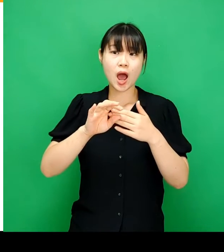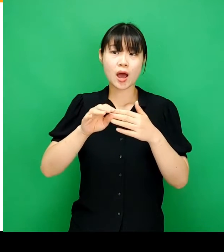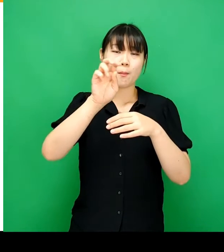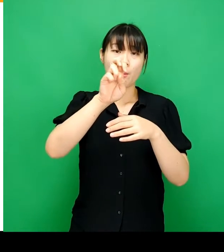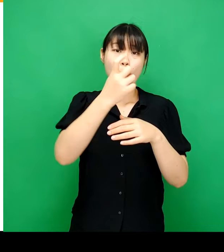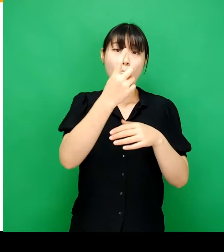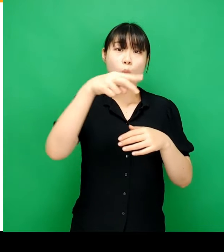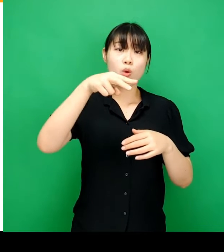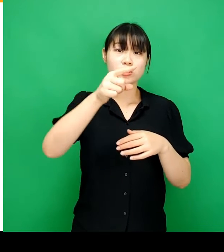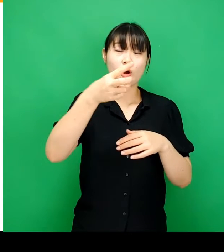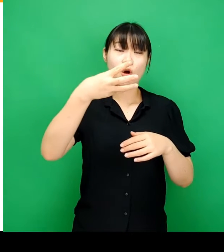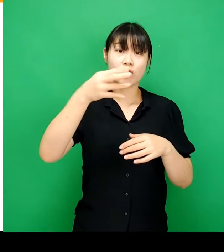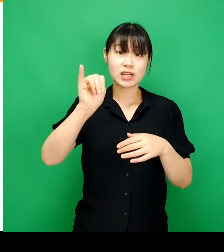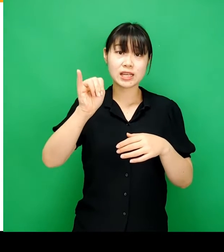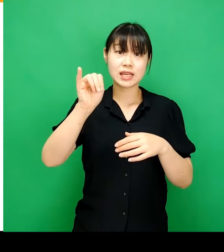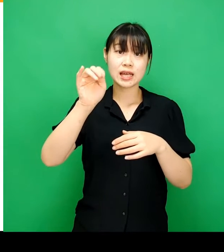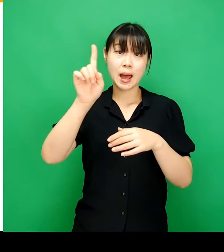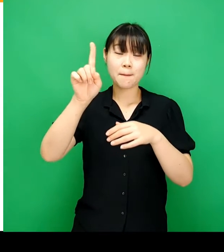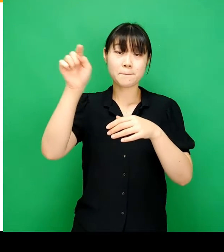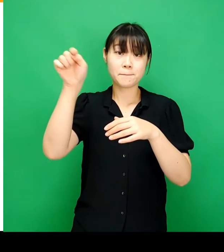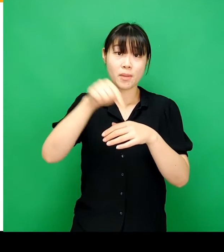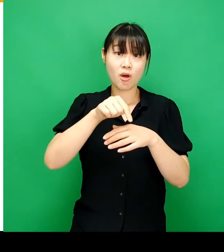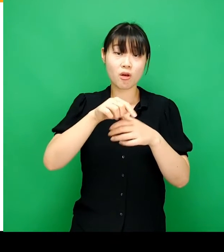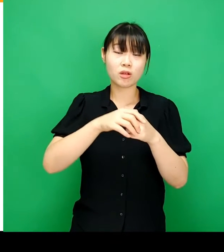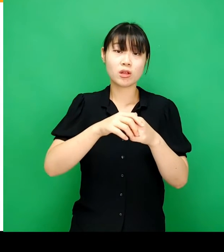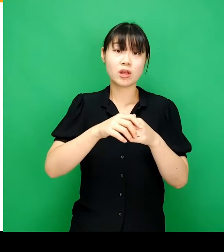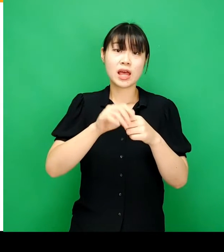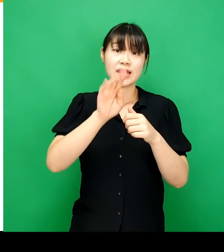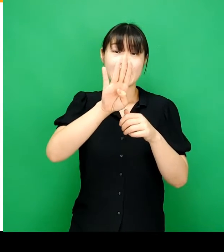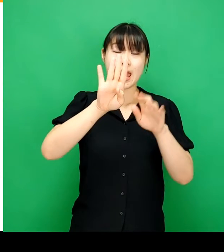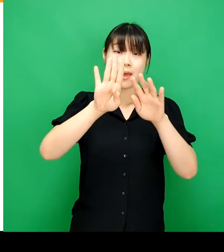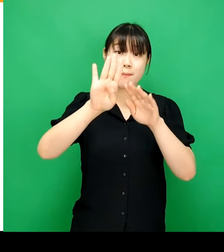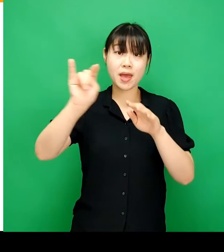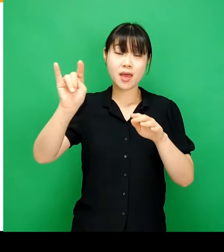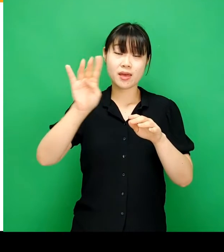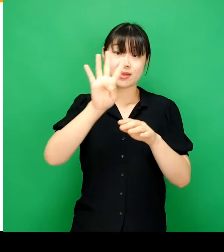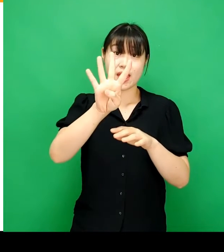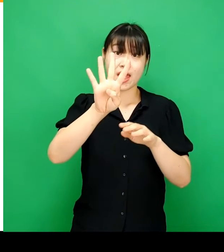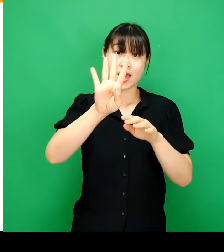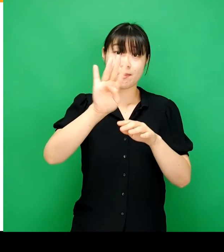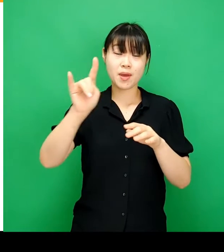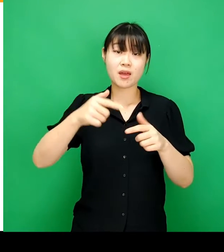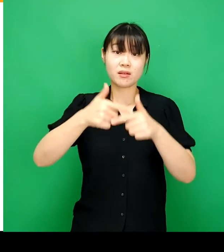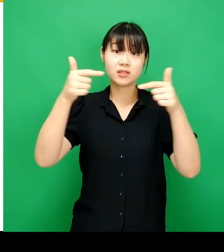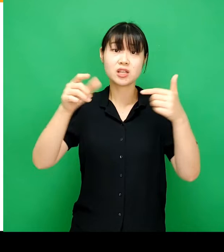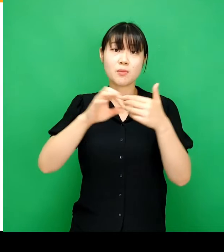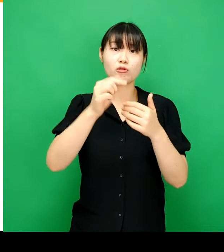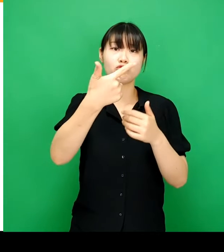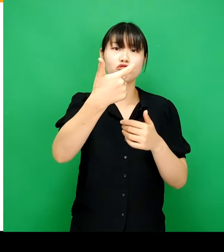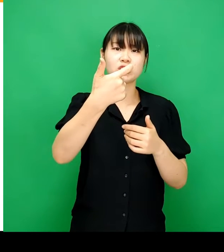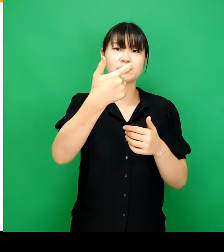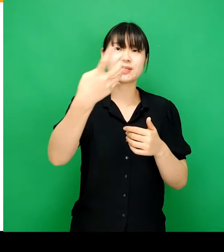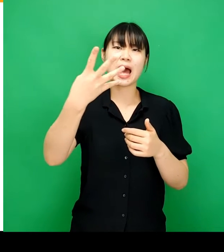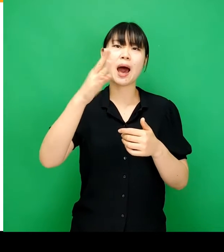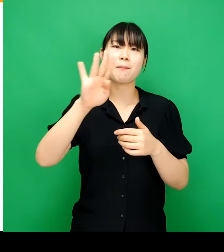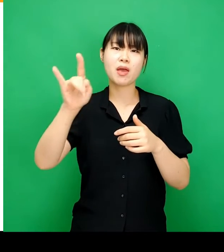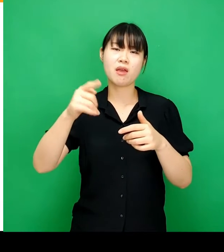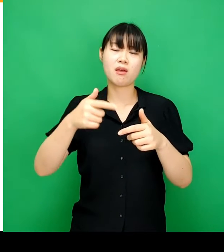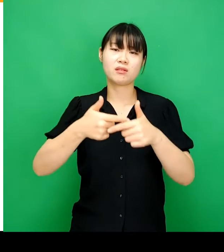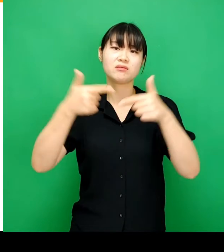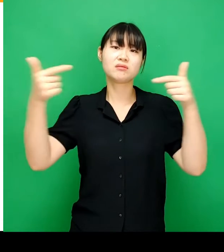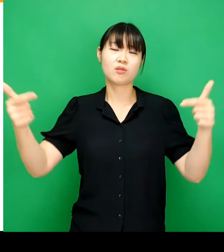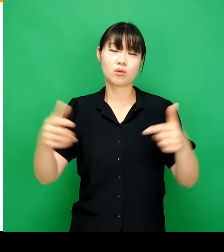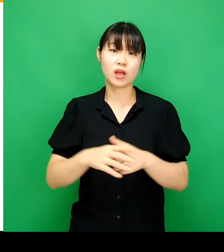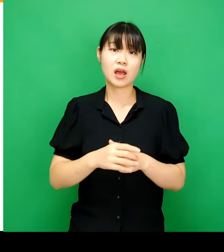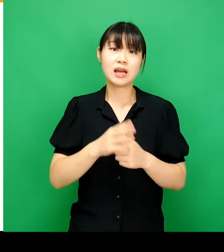마찬가지입니다. 만약 모서리 한 변의 길이를 2배로 하면 상자의 부피는 8배 증가하고 한 변을 4배로